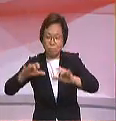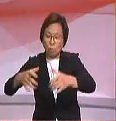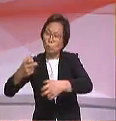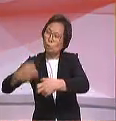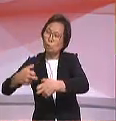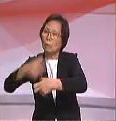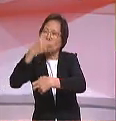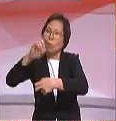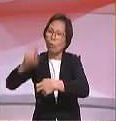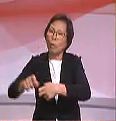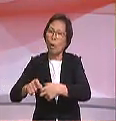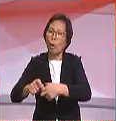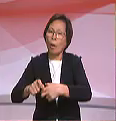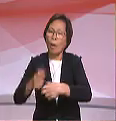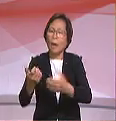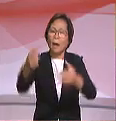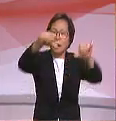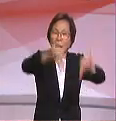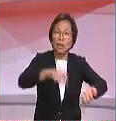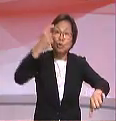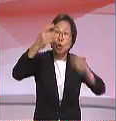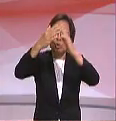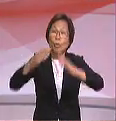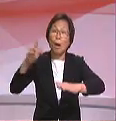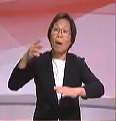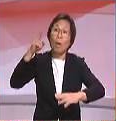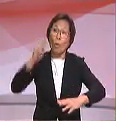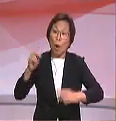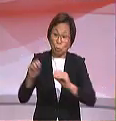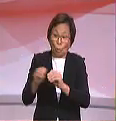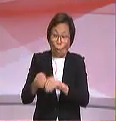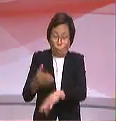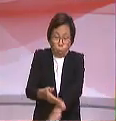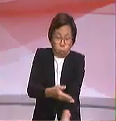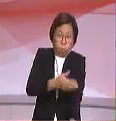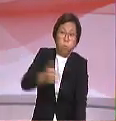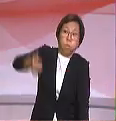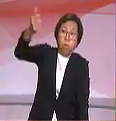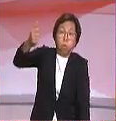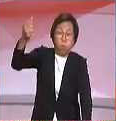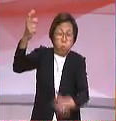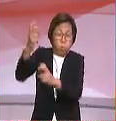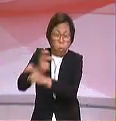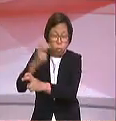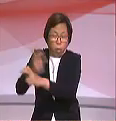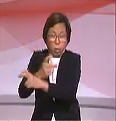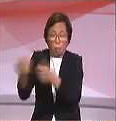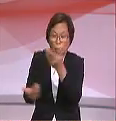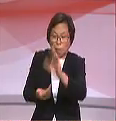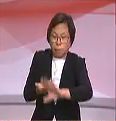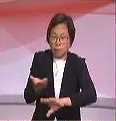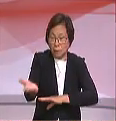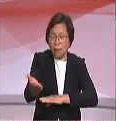sukar karena perlu mengatasi atlet silat tuan rumah yang kini sedang meningkat naik di samping Camar hebat dari pesilat Indonesia